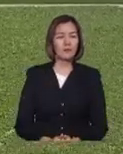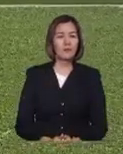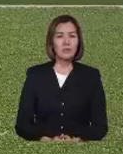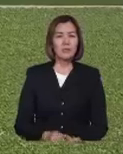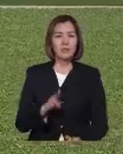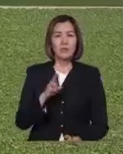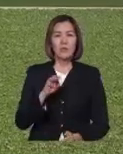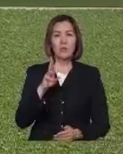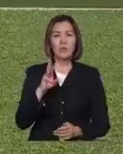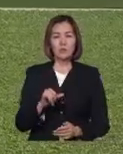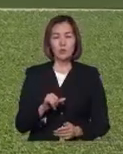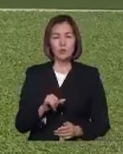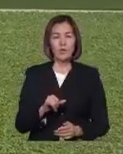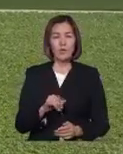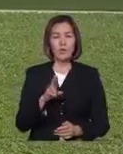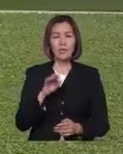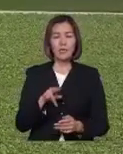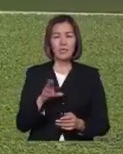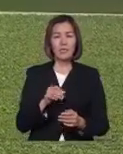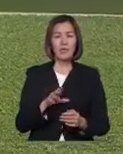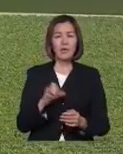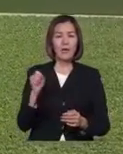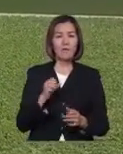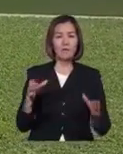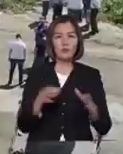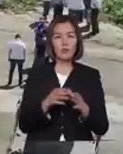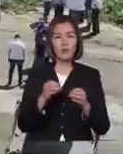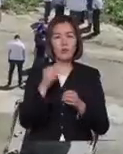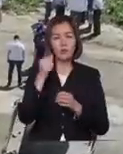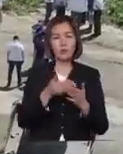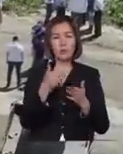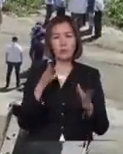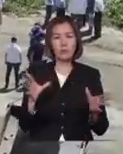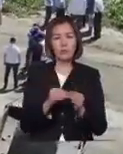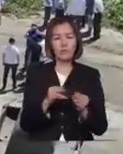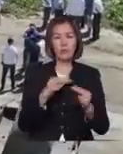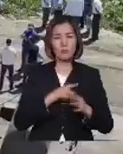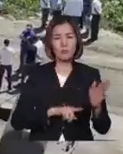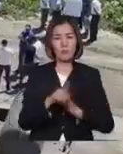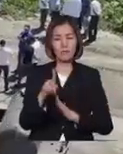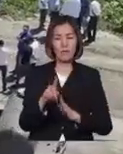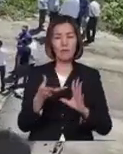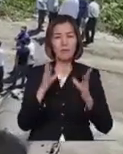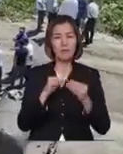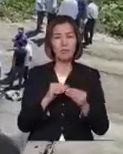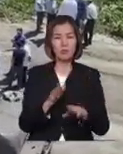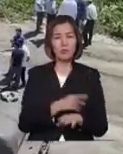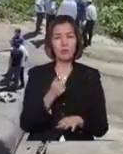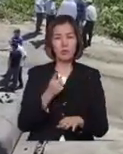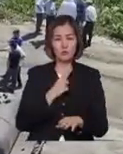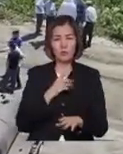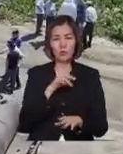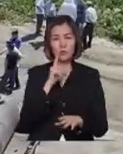Көксу ауданындағы кеңдала шаруа қожалығы Авус компаниясымен 10 жыл бұрын серіктес болып жұмысын бастаған. Нәтижесін ұзақ күтпеді.